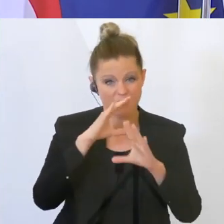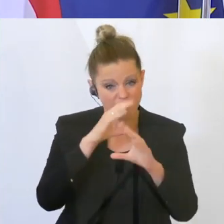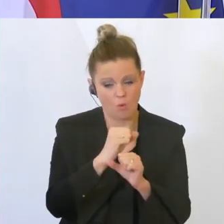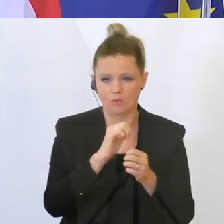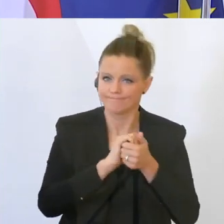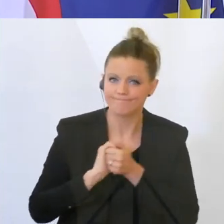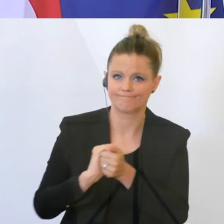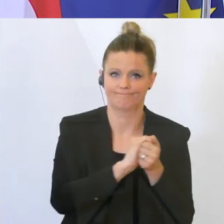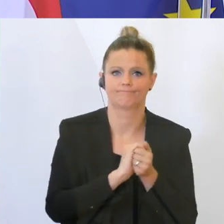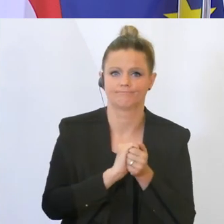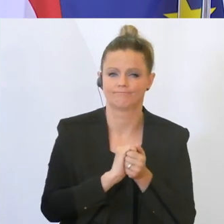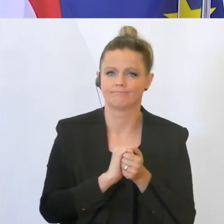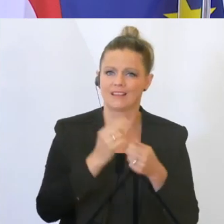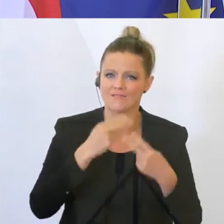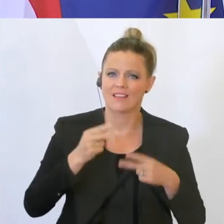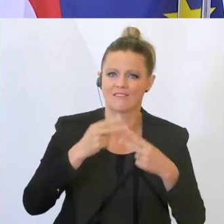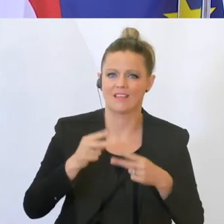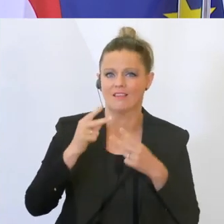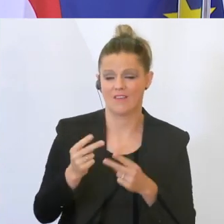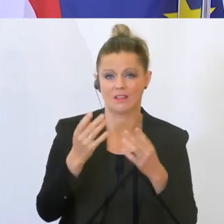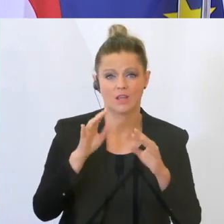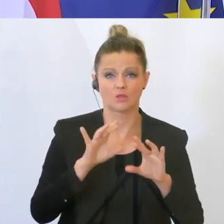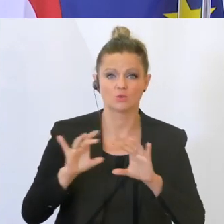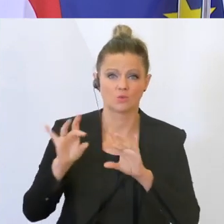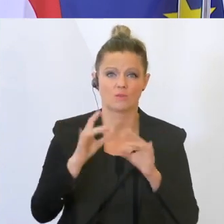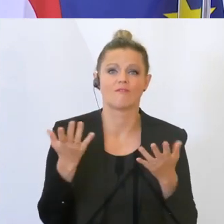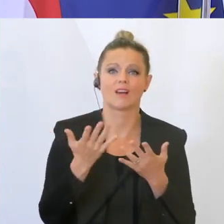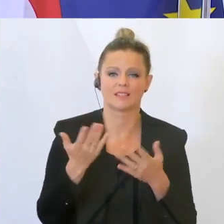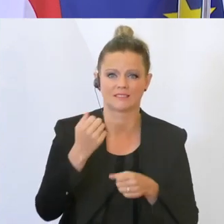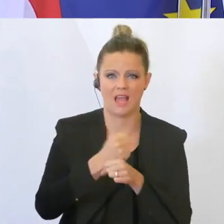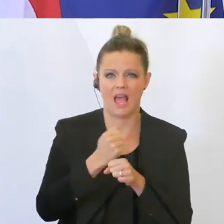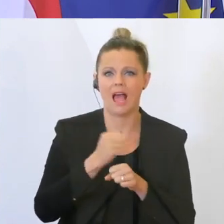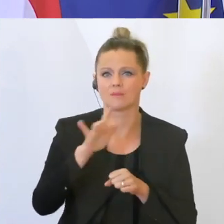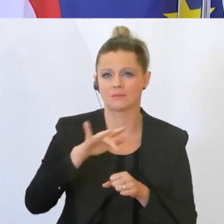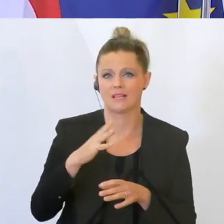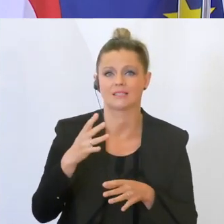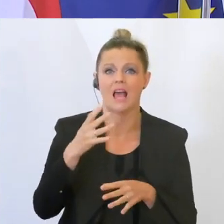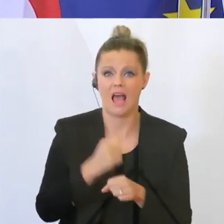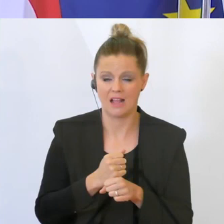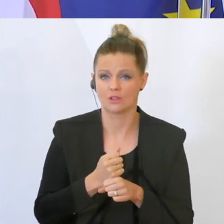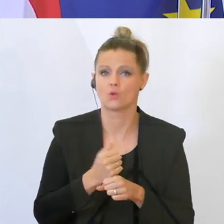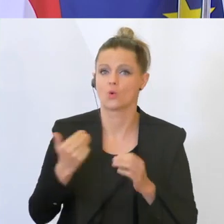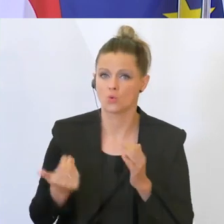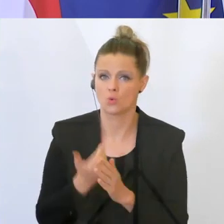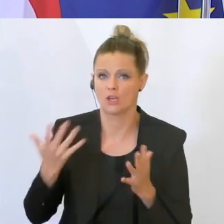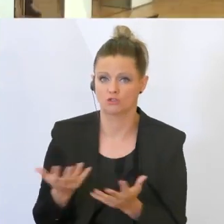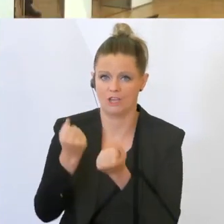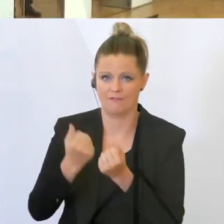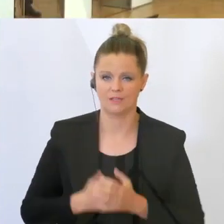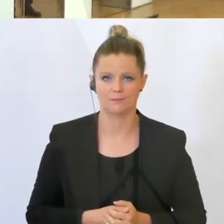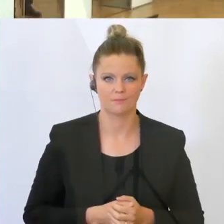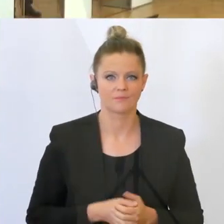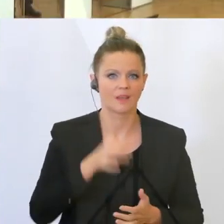vereinten Kräften, dass wir weiterhin alles tun, um die Arbeitsplätze zu halten und um auch neue zu schaffen. Danke vielmals.